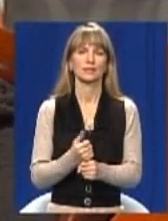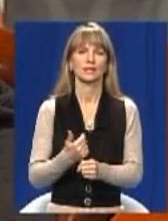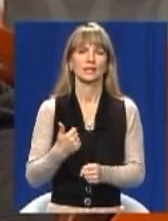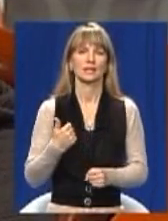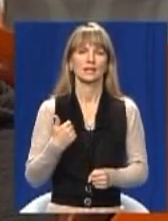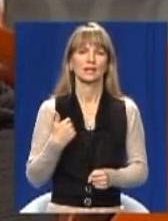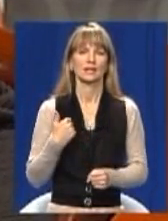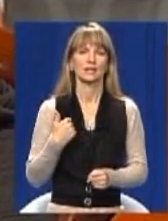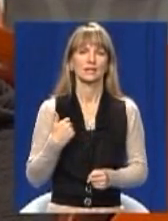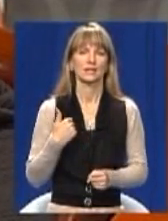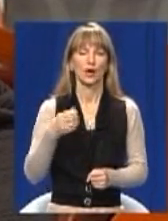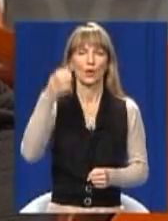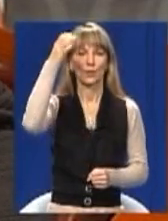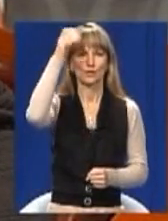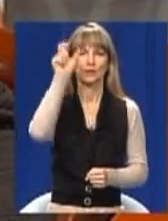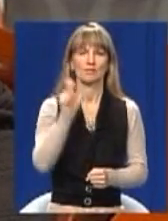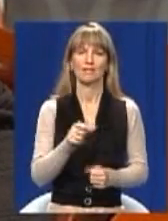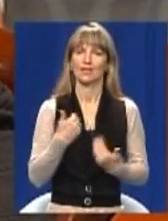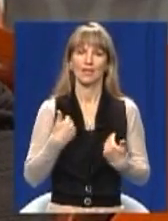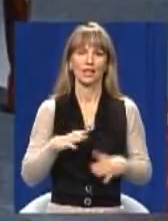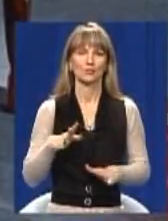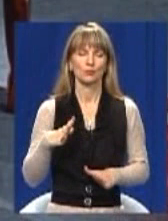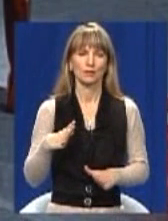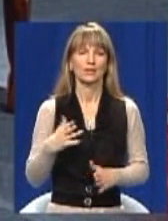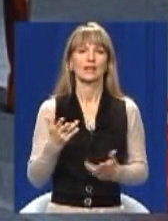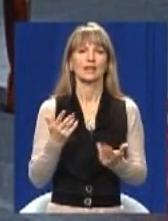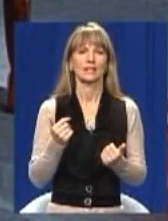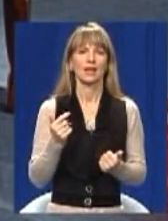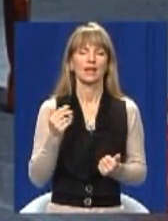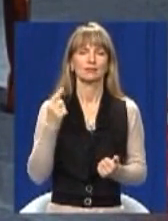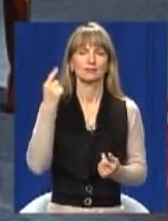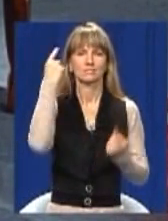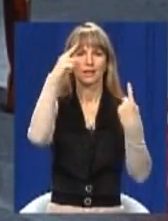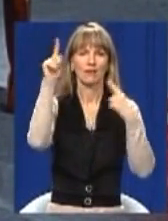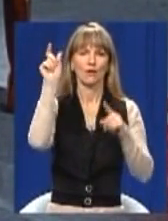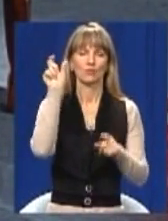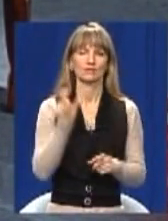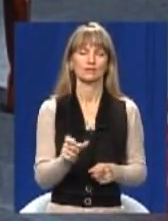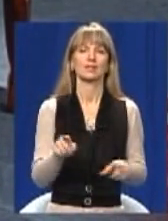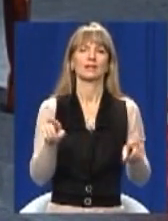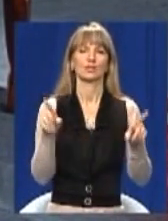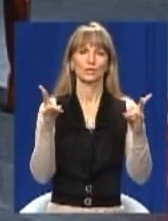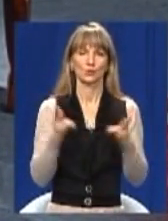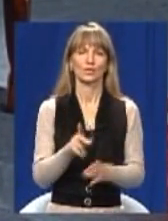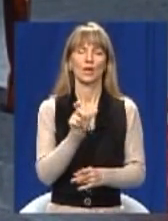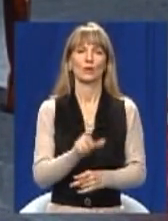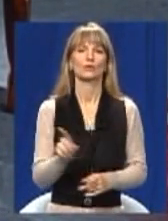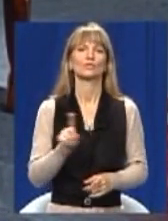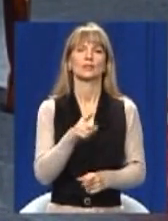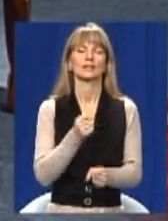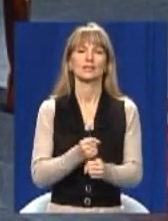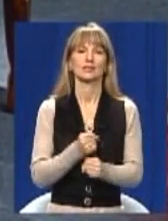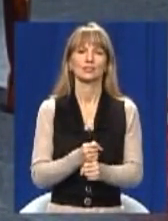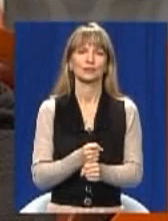хочу бути учений. Ну, творчі особи також, вони дуже потрібні людям. До речі, чим ти